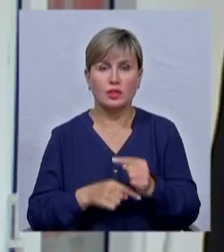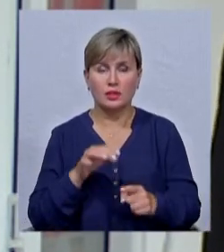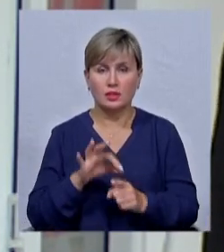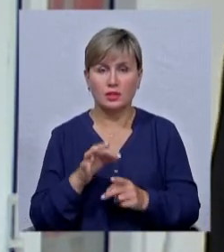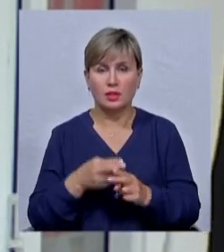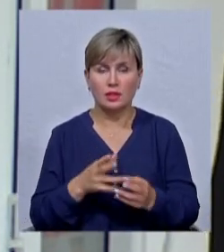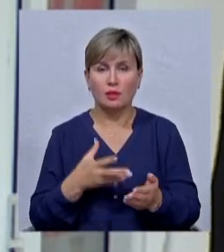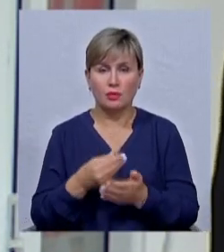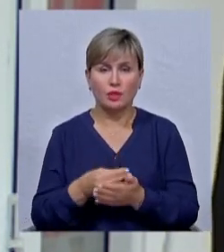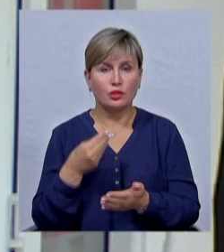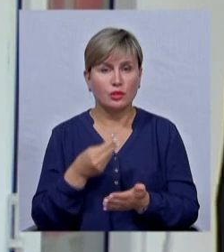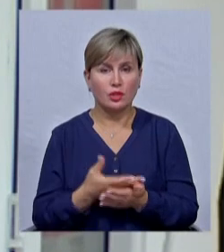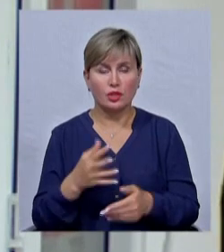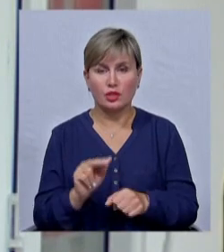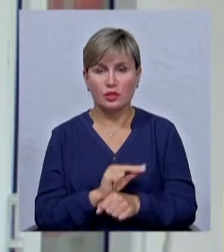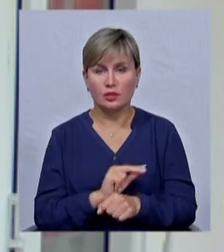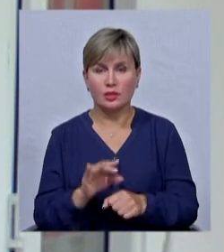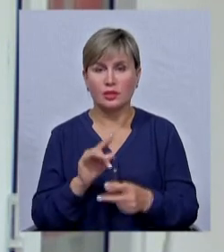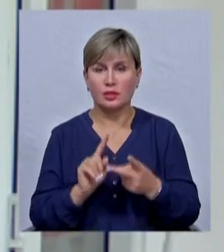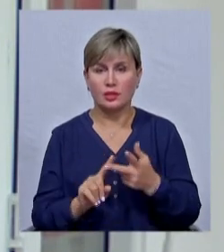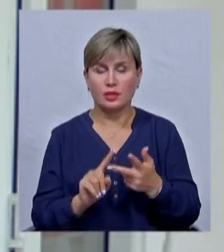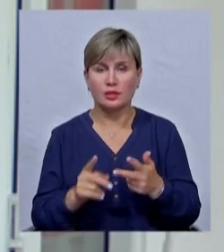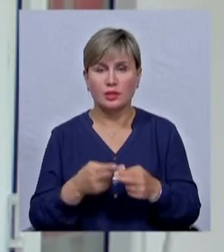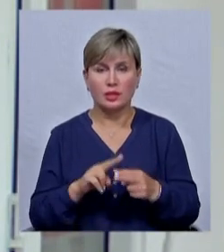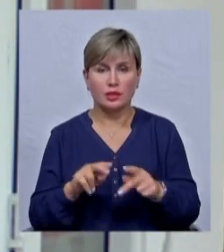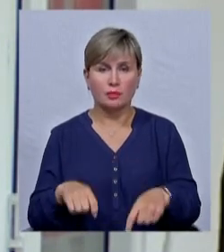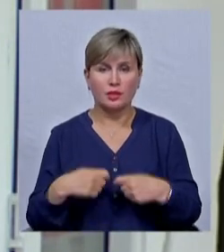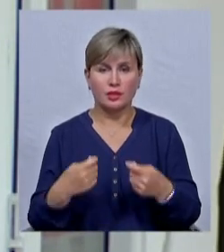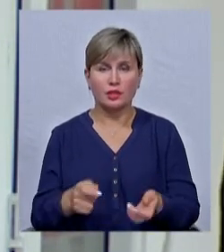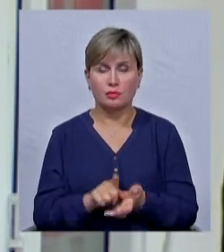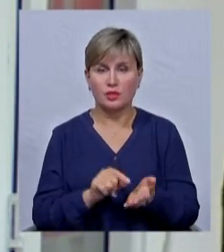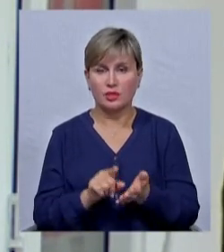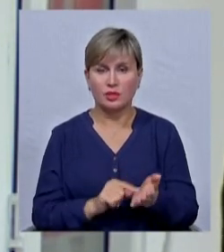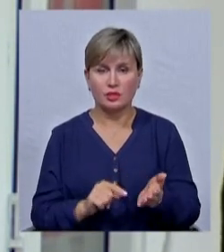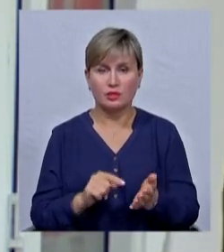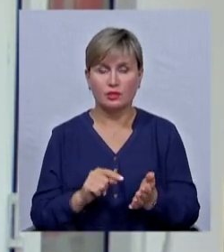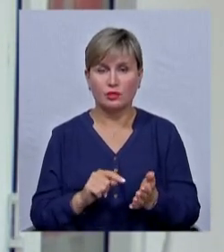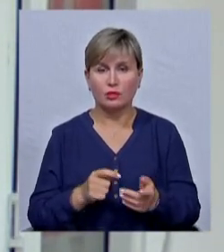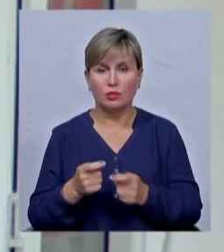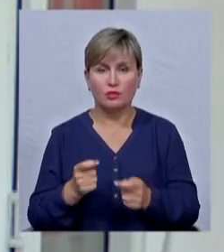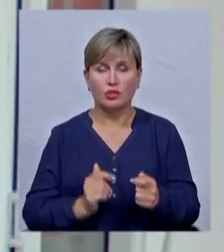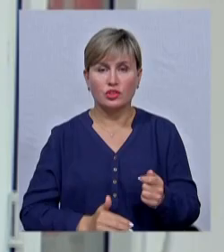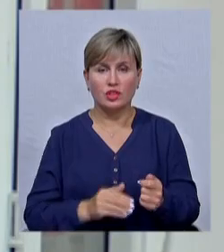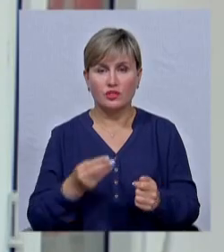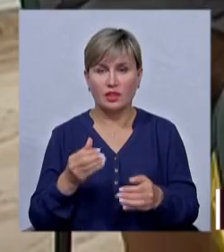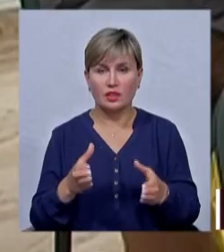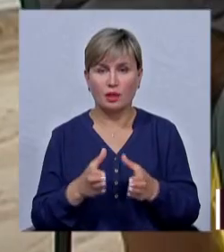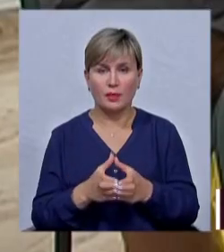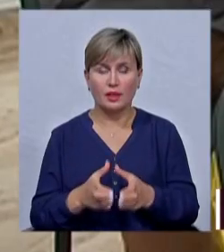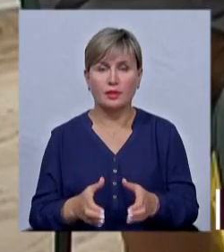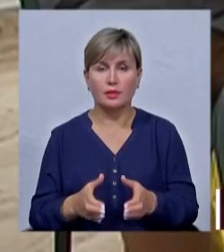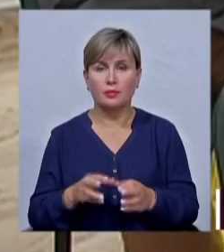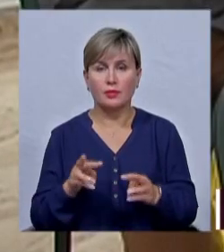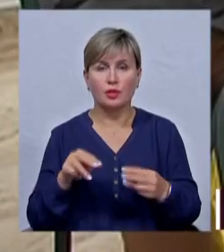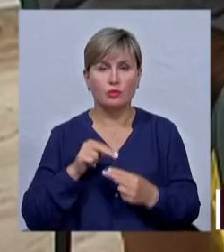это оплаты дорогостоящего лечения и третье это передача пенсионных активу правления частным финансовым компаниям в